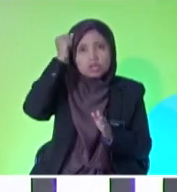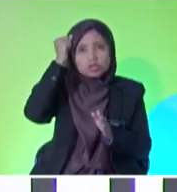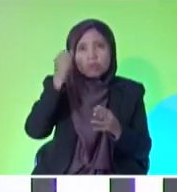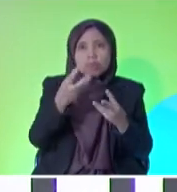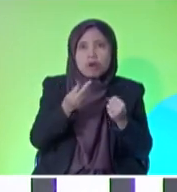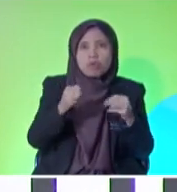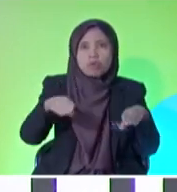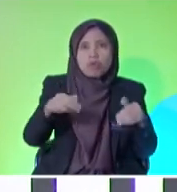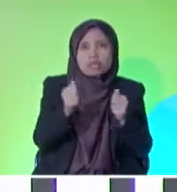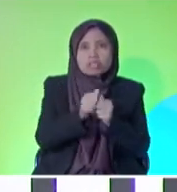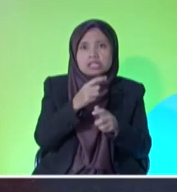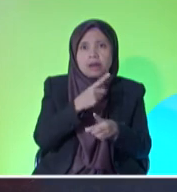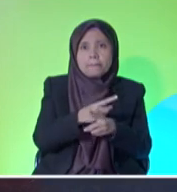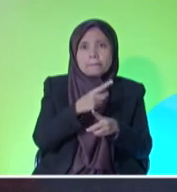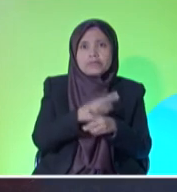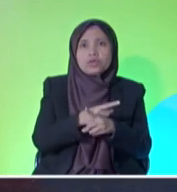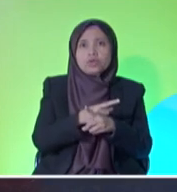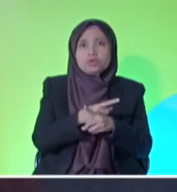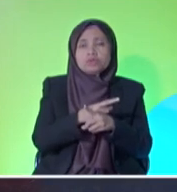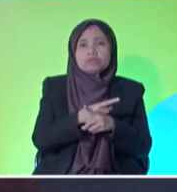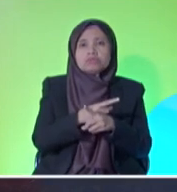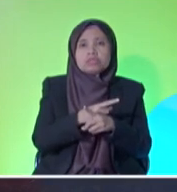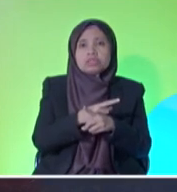oke saya juga oke